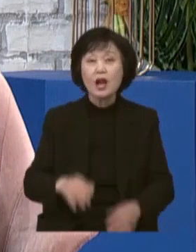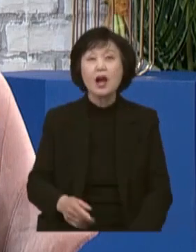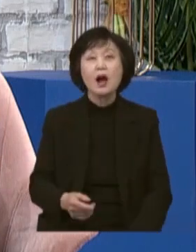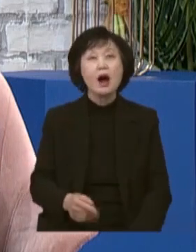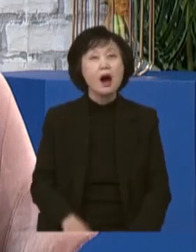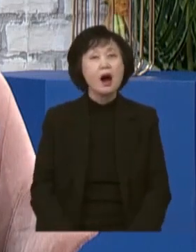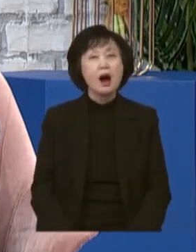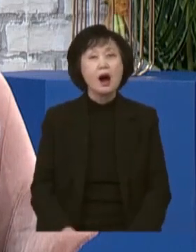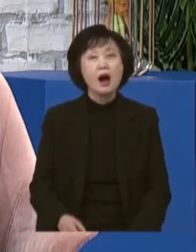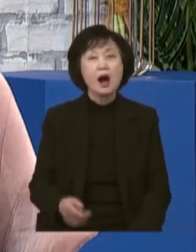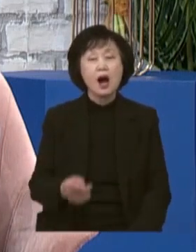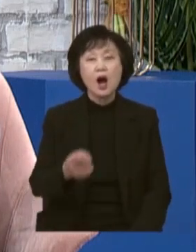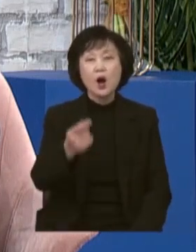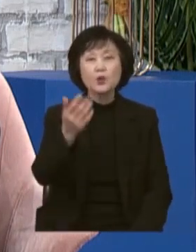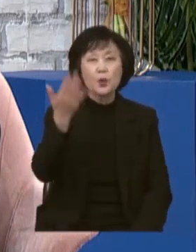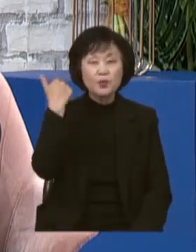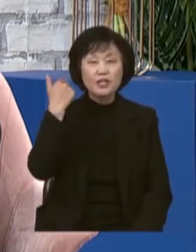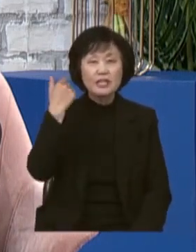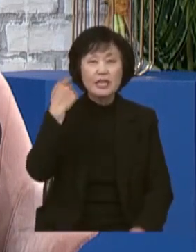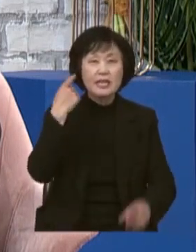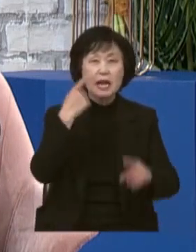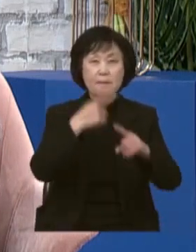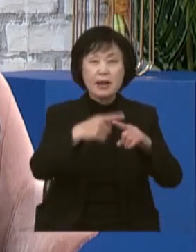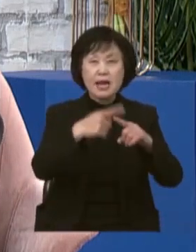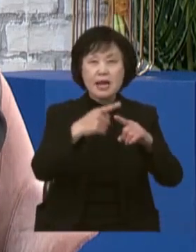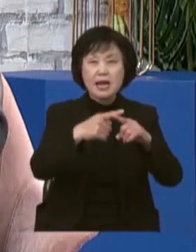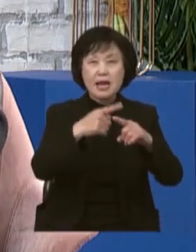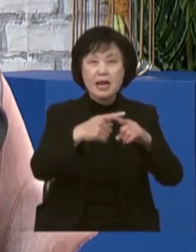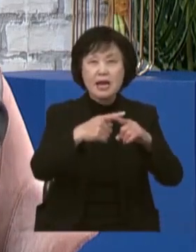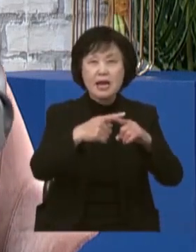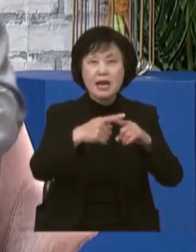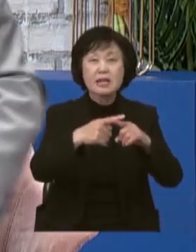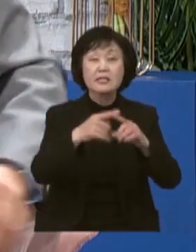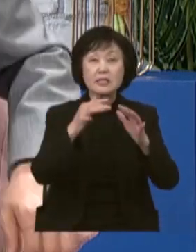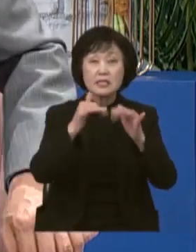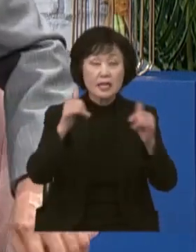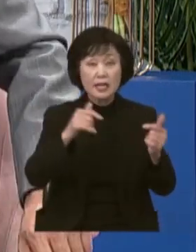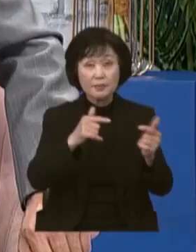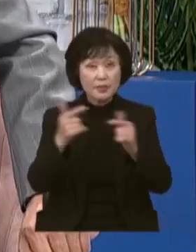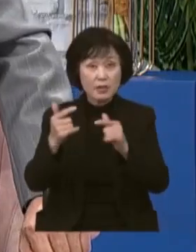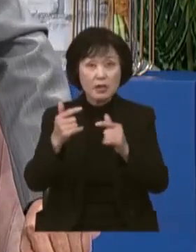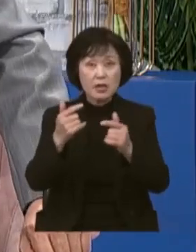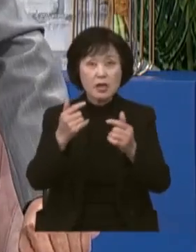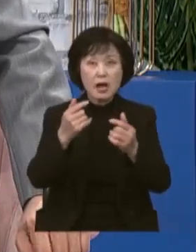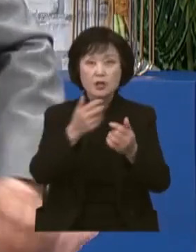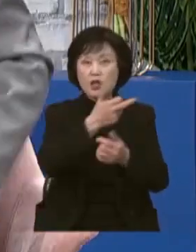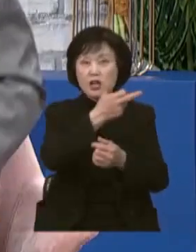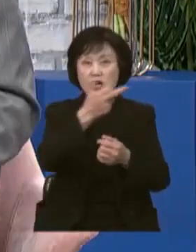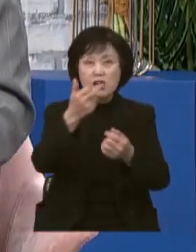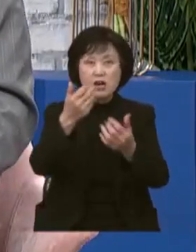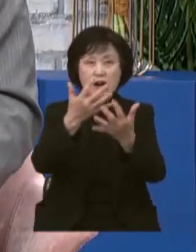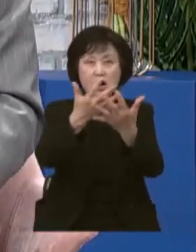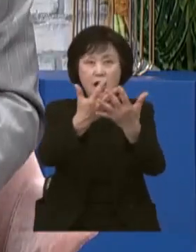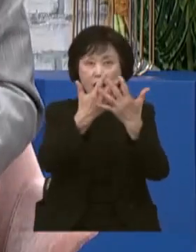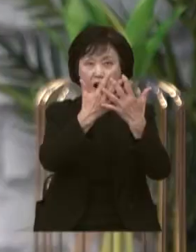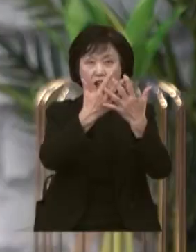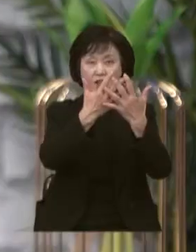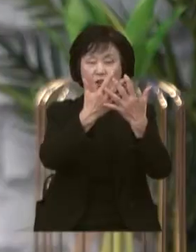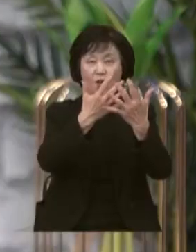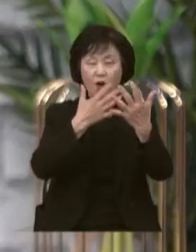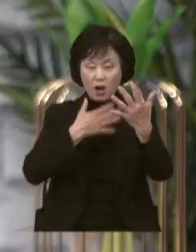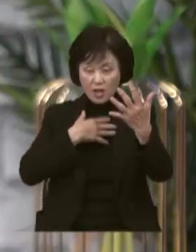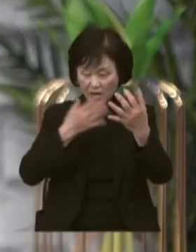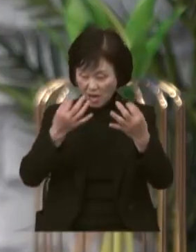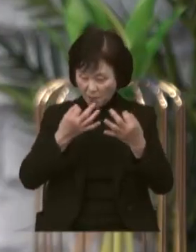들려주실래? 어디서? 네. 여기서 지금. 저희 가사는 저 앞에 예, 보여드리도록 할게요. 가사는 네네. 띄워드릴게요. 여기서? 저, 저 앞에. 네네.